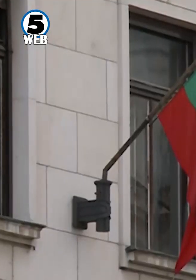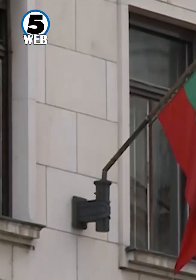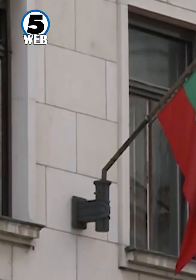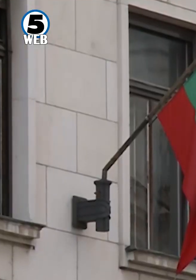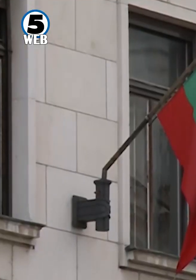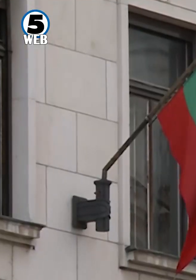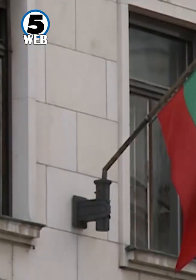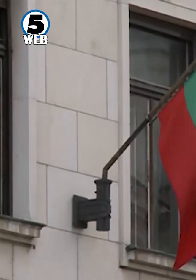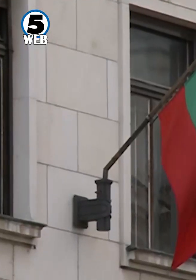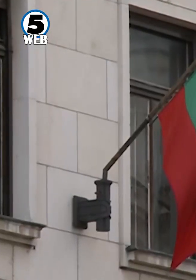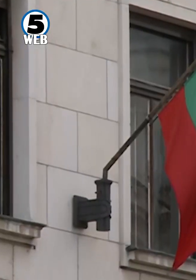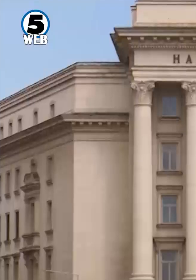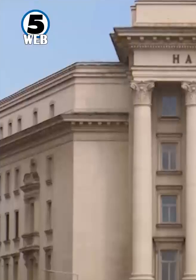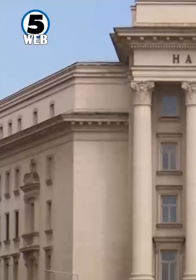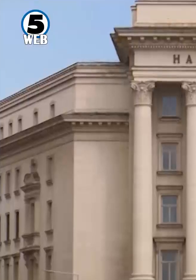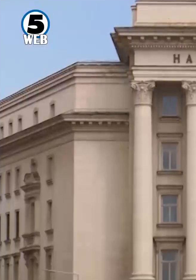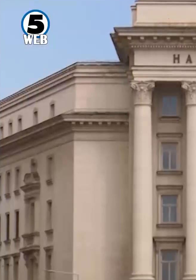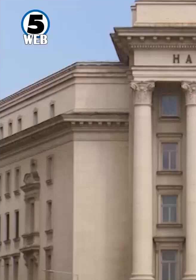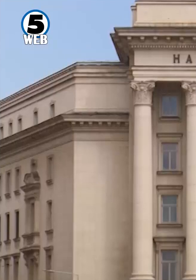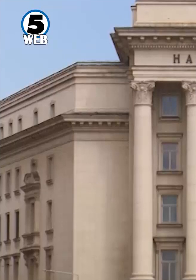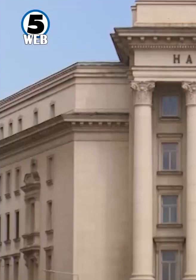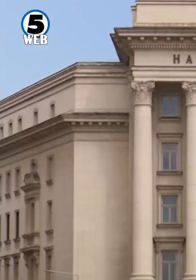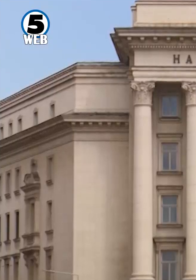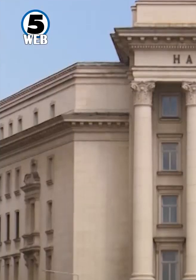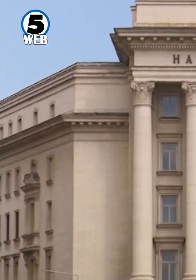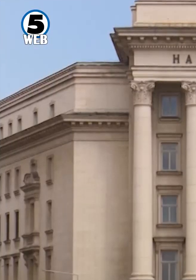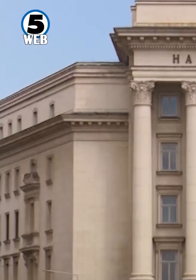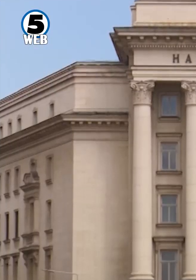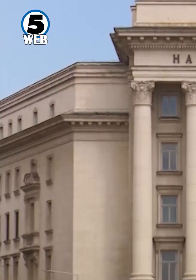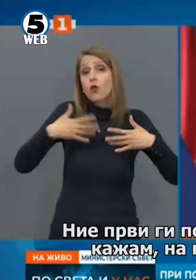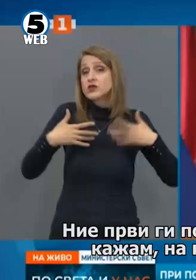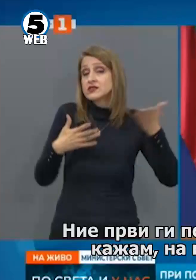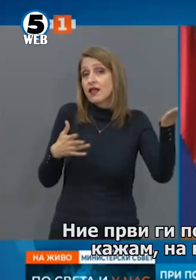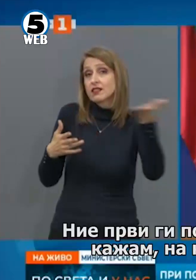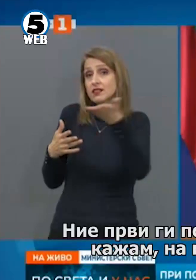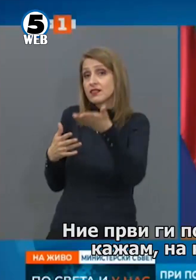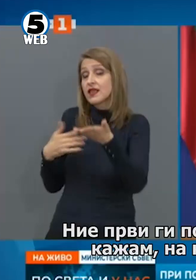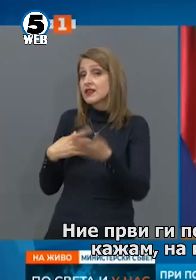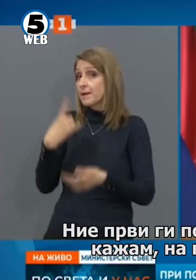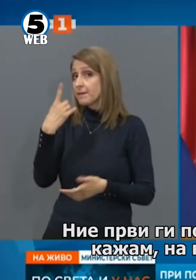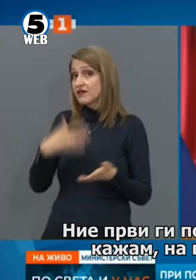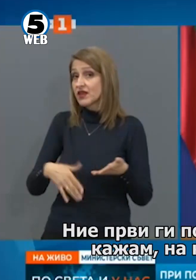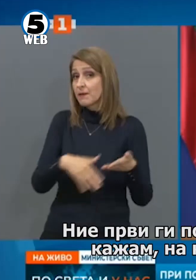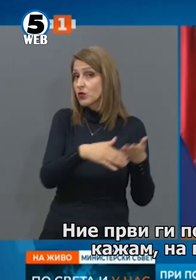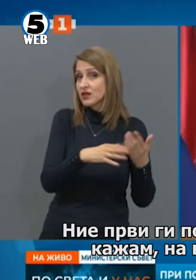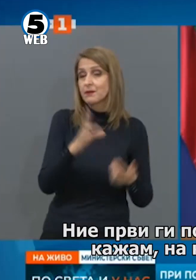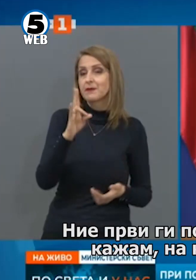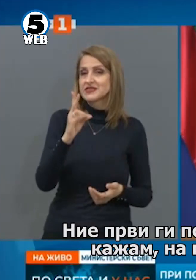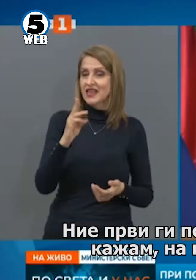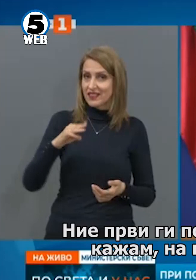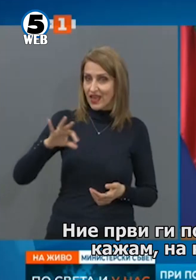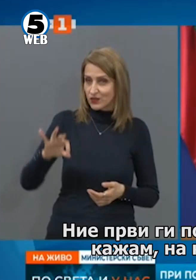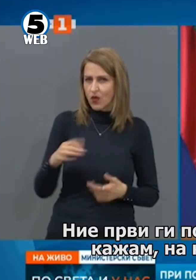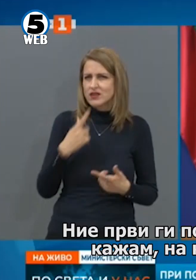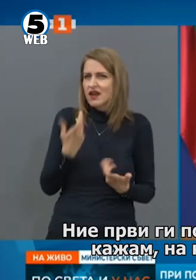вели, Софија јасно ги кажала условите за Македонија да биде примена во Европската Унија. Ние први ги подкрепихме за НАТО. За кој